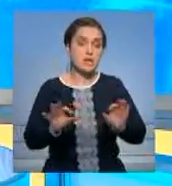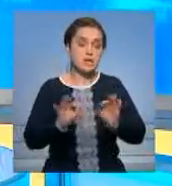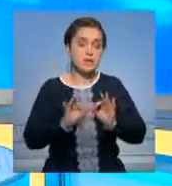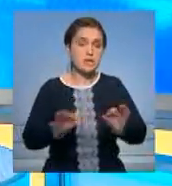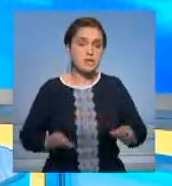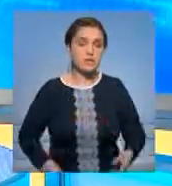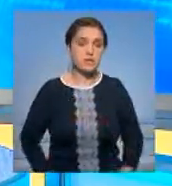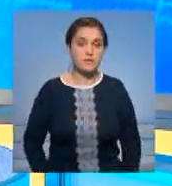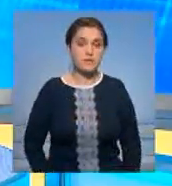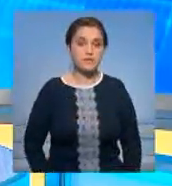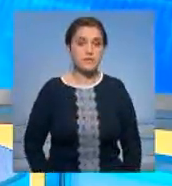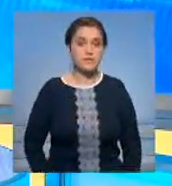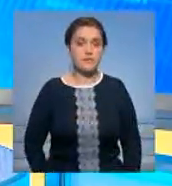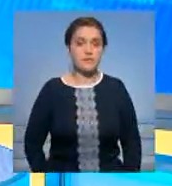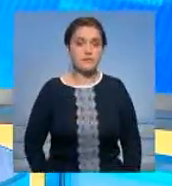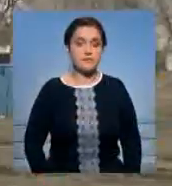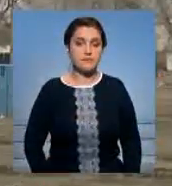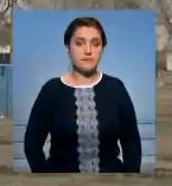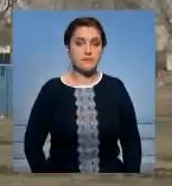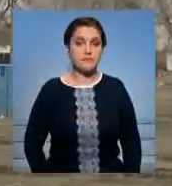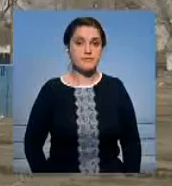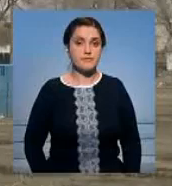расскажет Ербол Абишев.